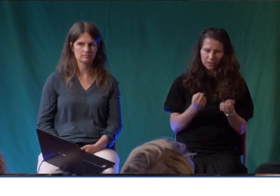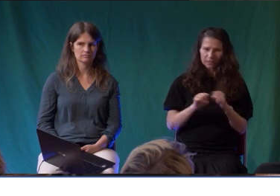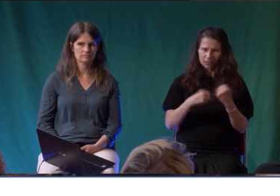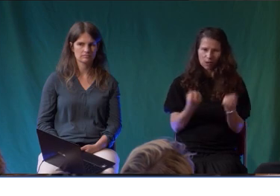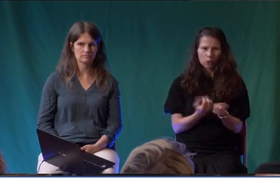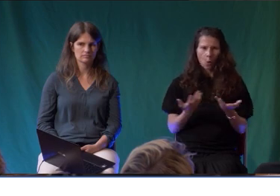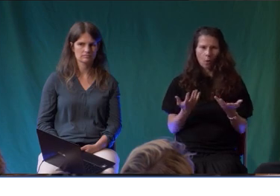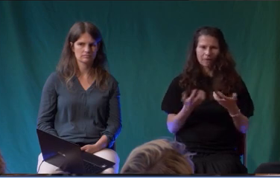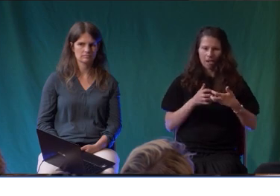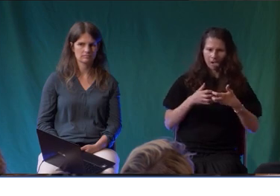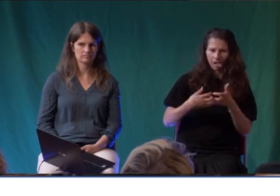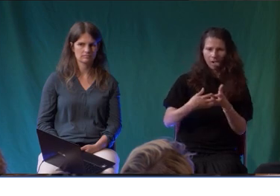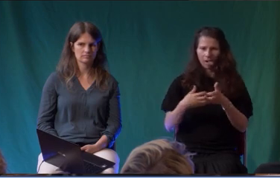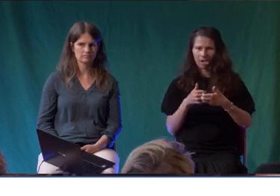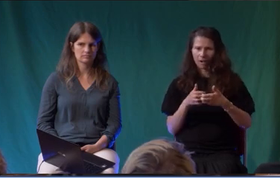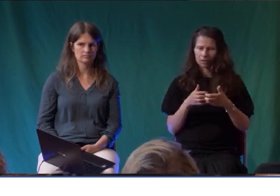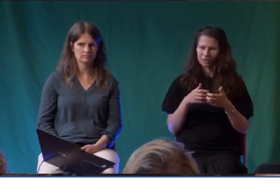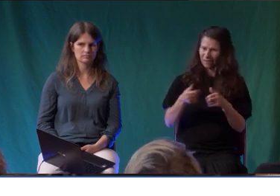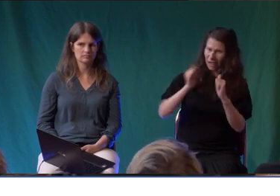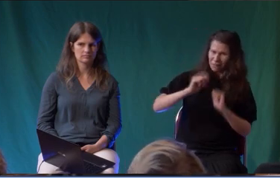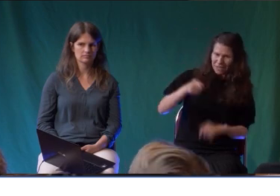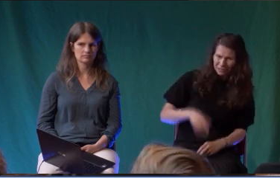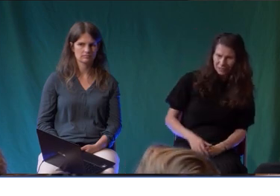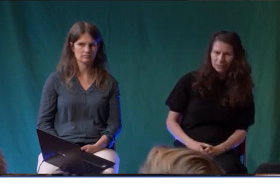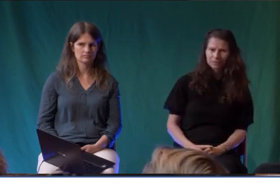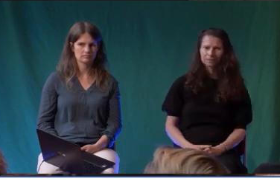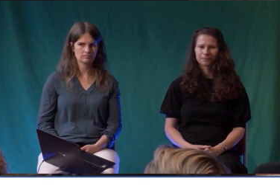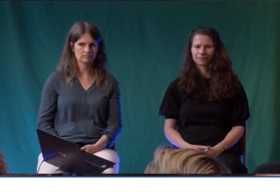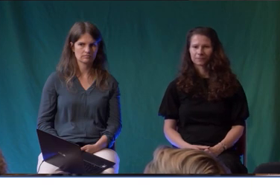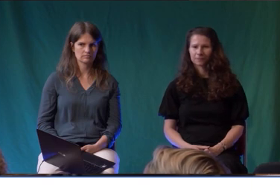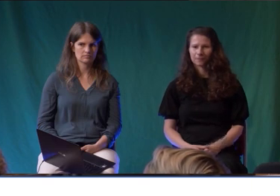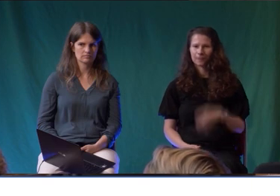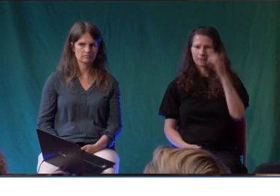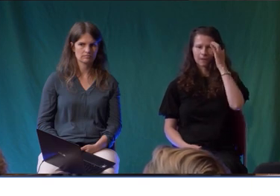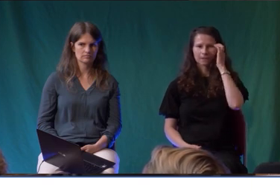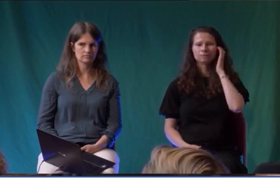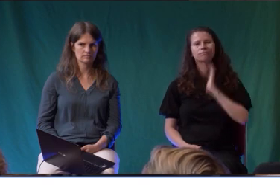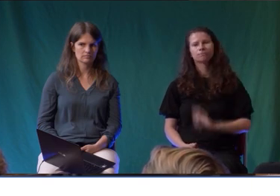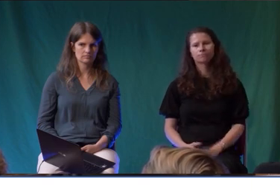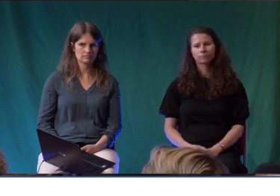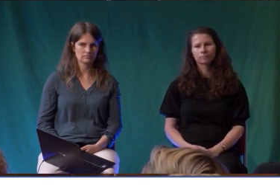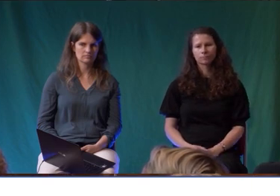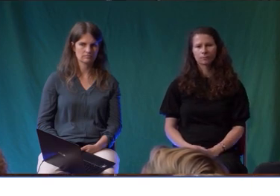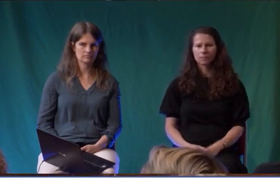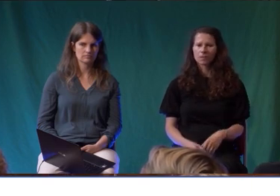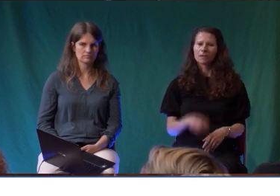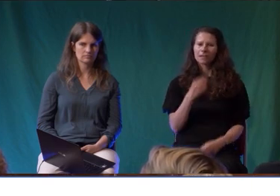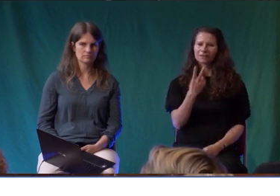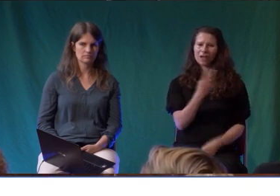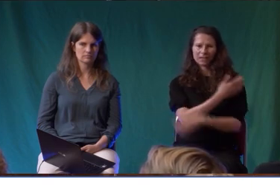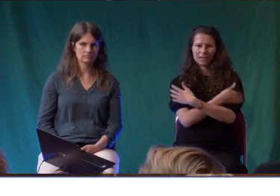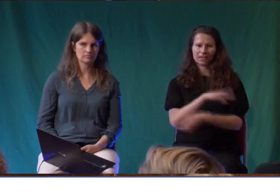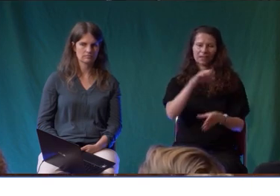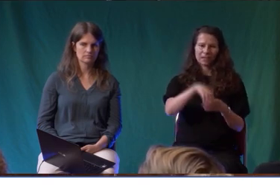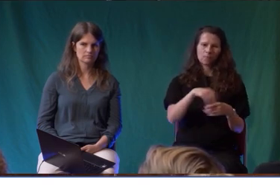muss viel darüber diskutieren vielleicht können Sie mir helfen vielleicht etwas kann gut sein aber auch schlecht sein also